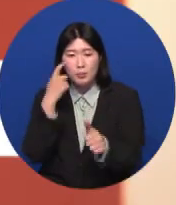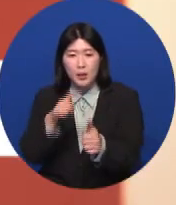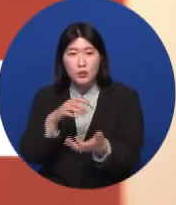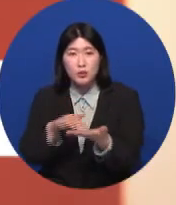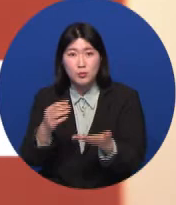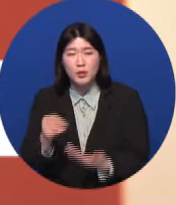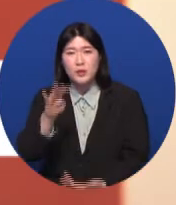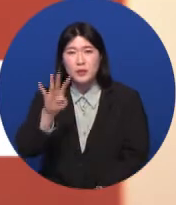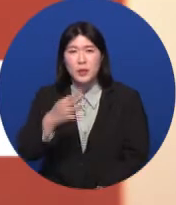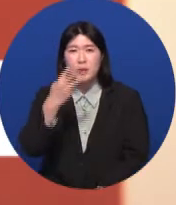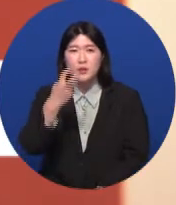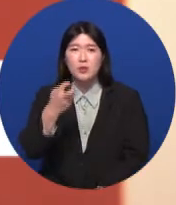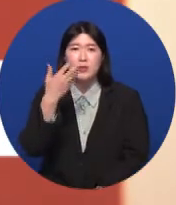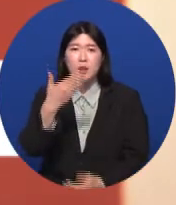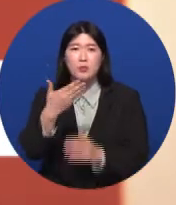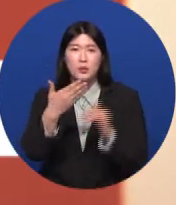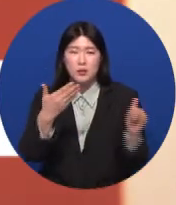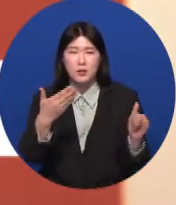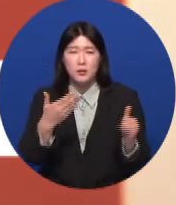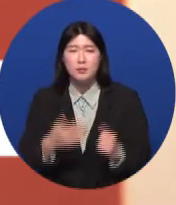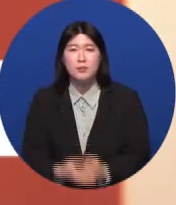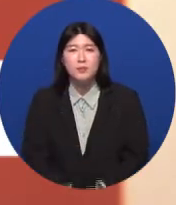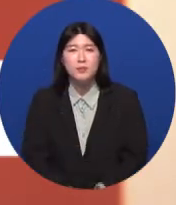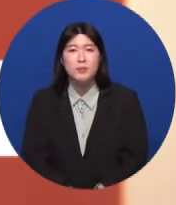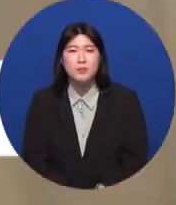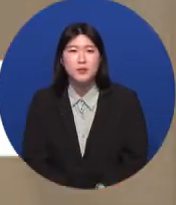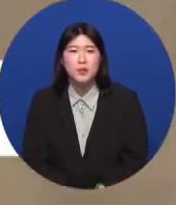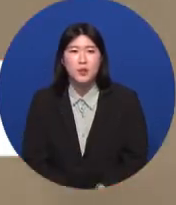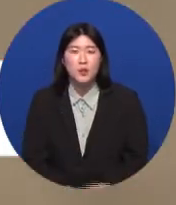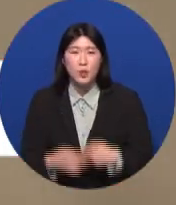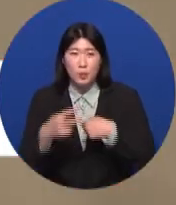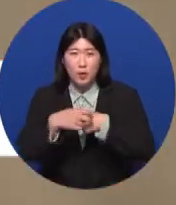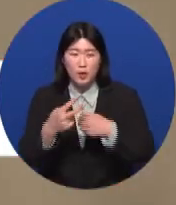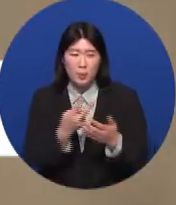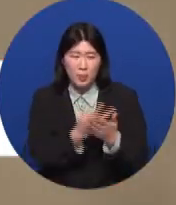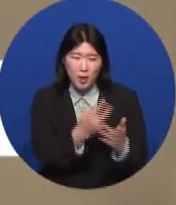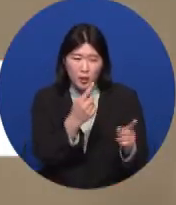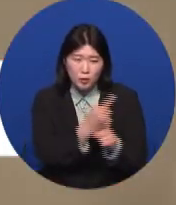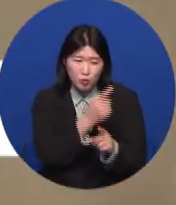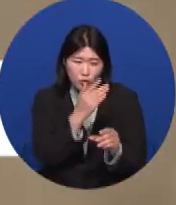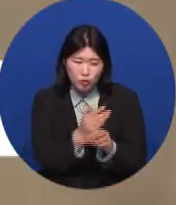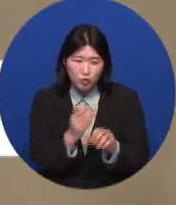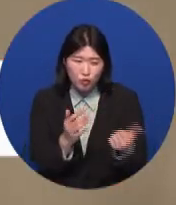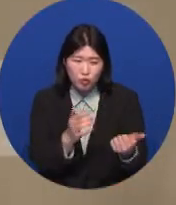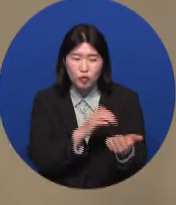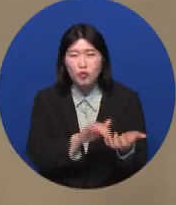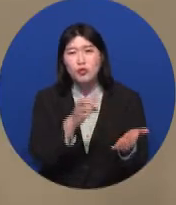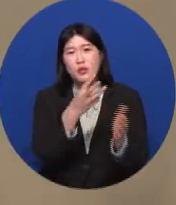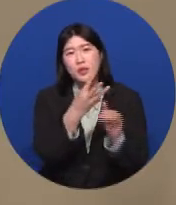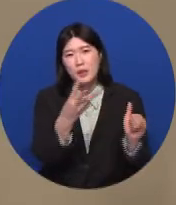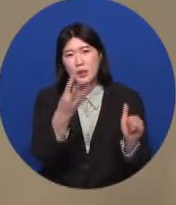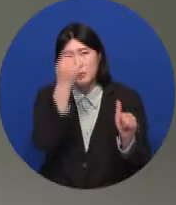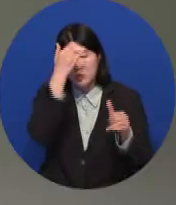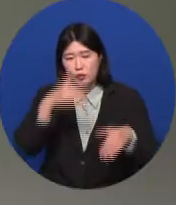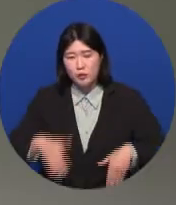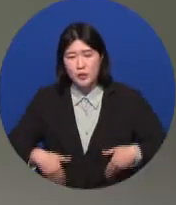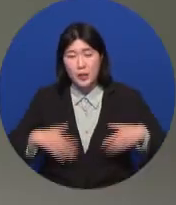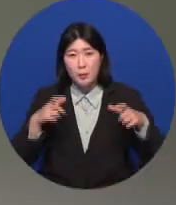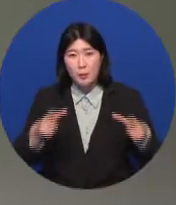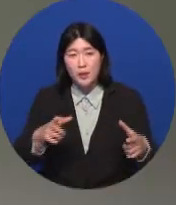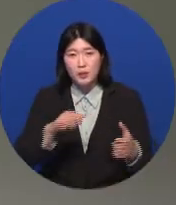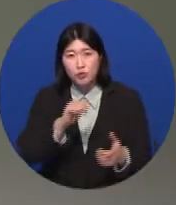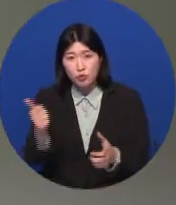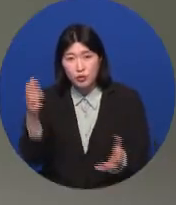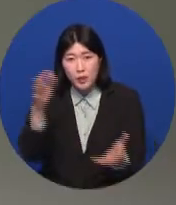39명이 확진 됐습니다 또 이번 7을 봤던 80대 확진 자 3명이 숨져 충남 의 코론 알고